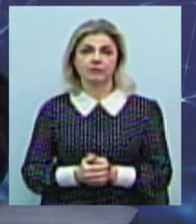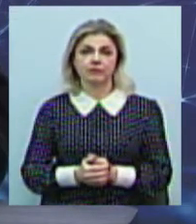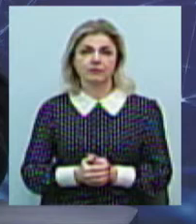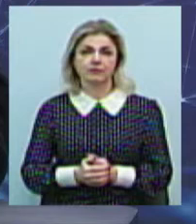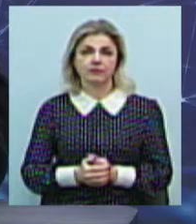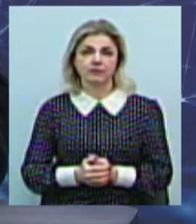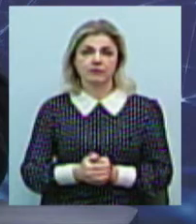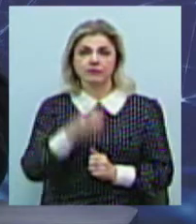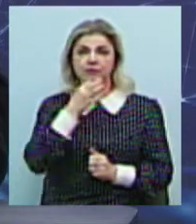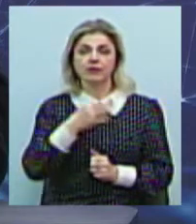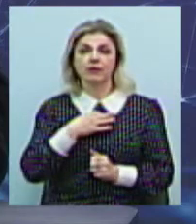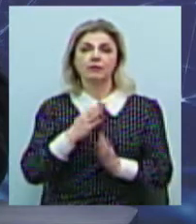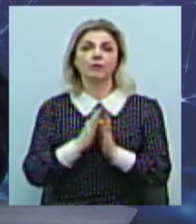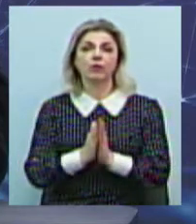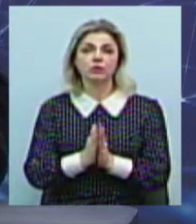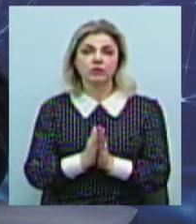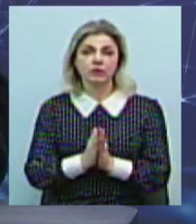гривень. Скажіть мені, будь ласка,